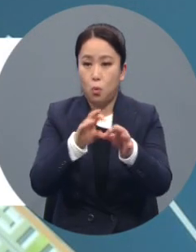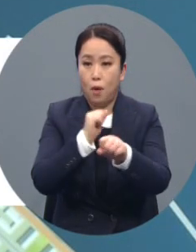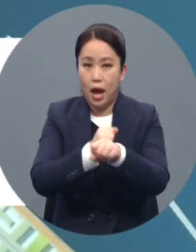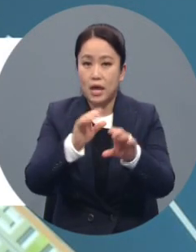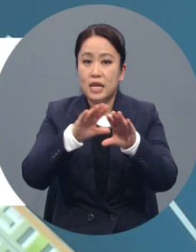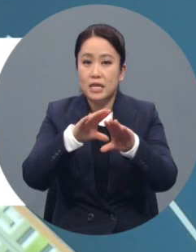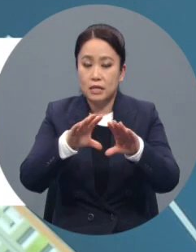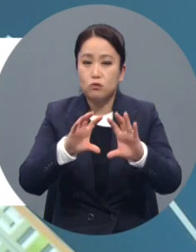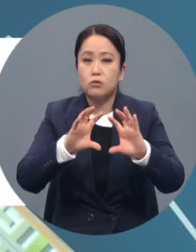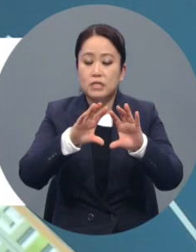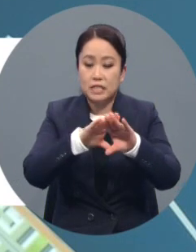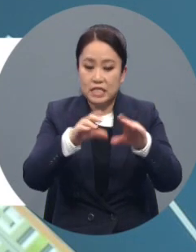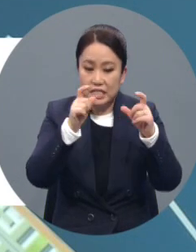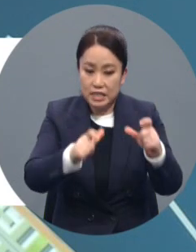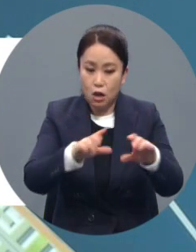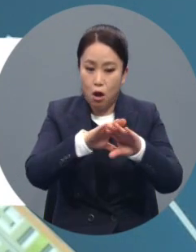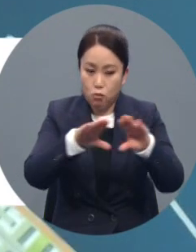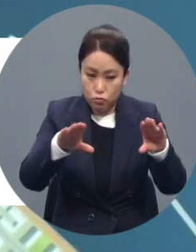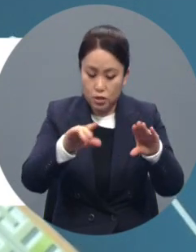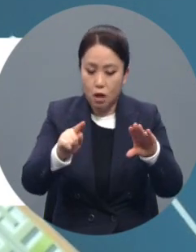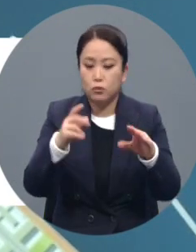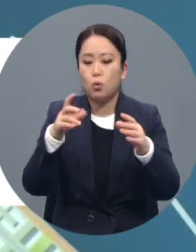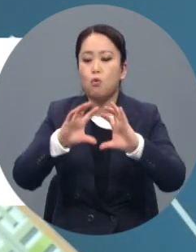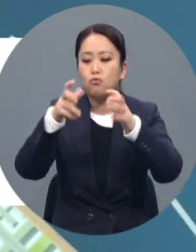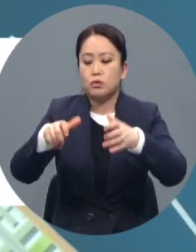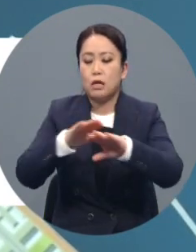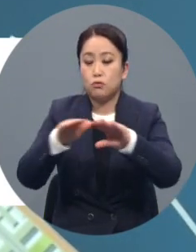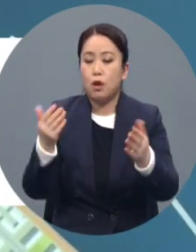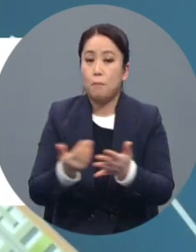지역균형발전, 국토균형발전 문제는